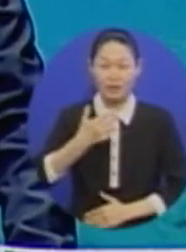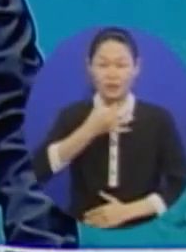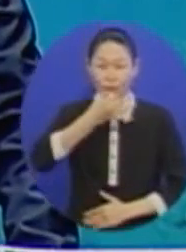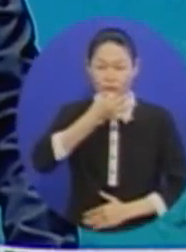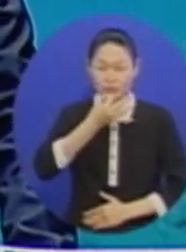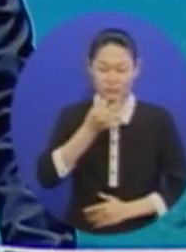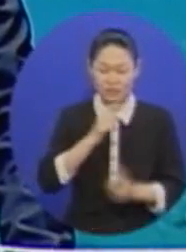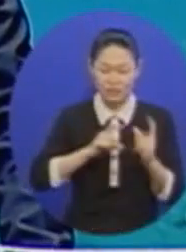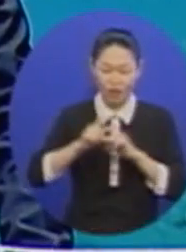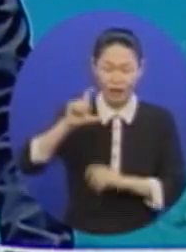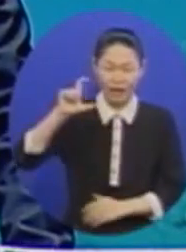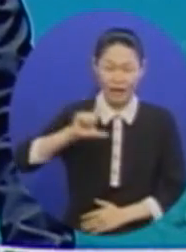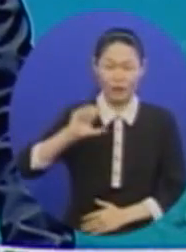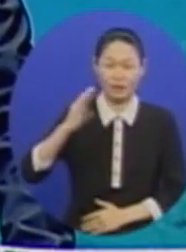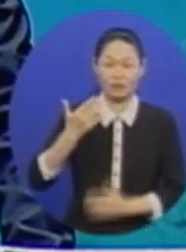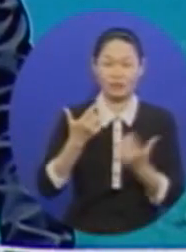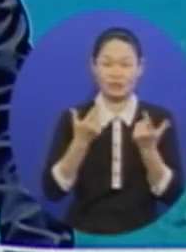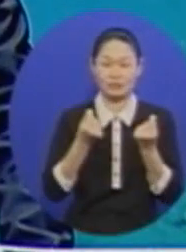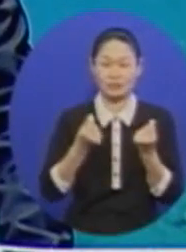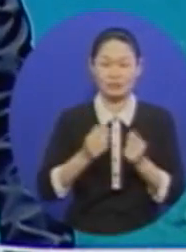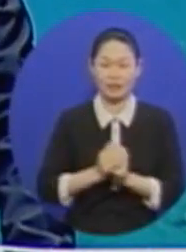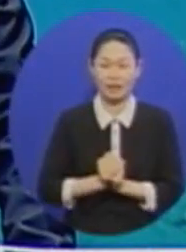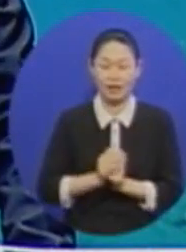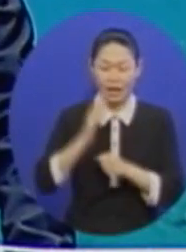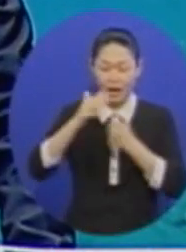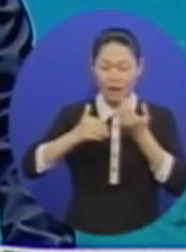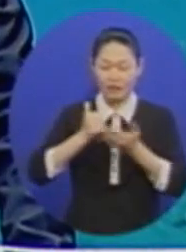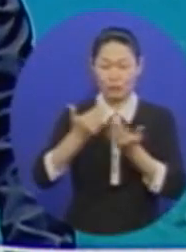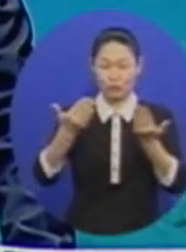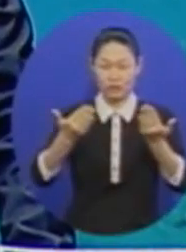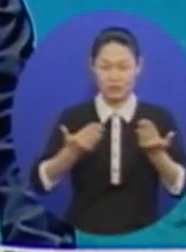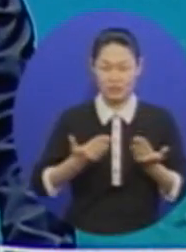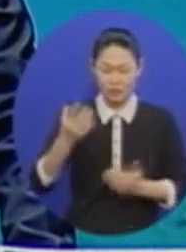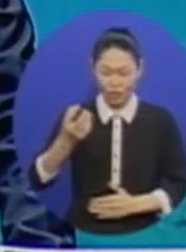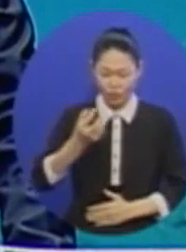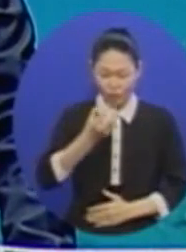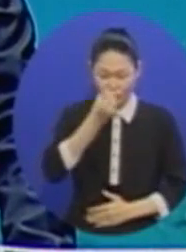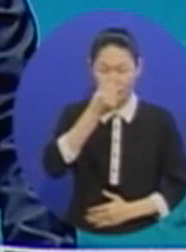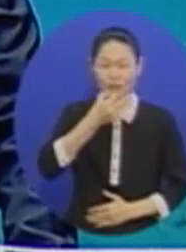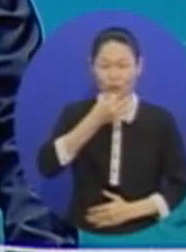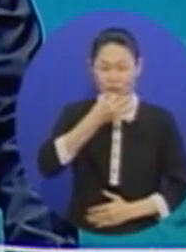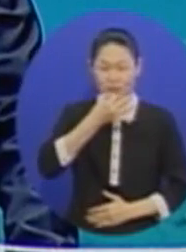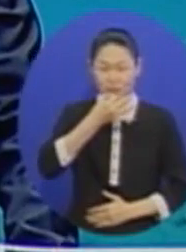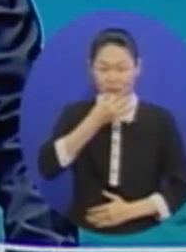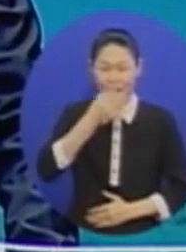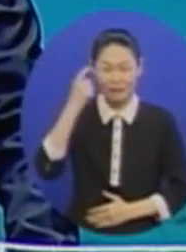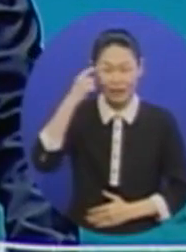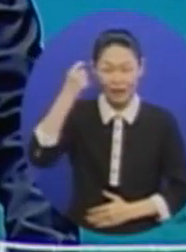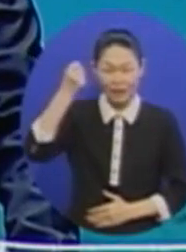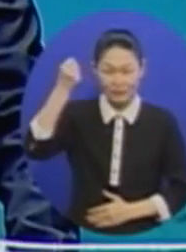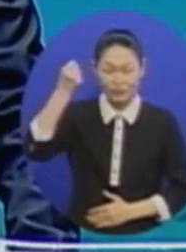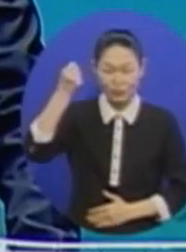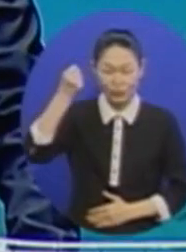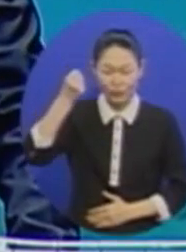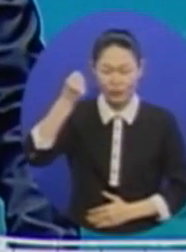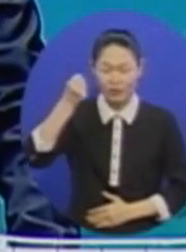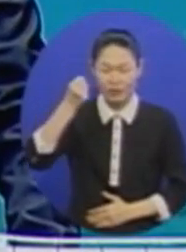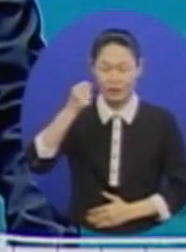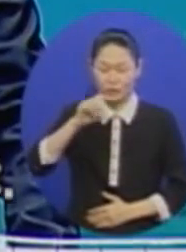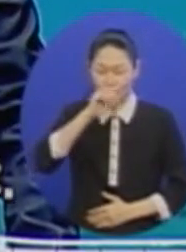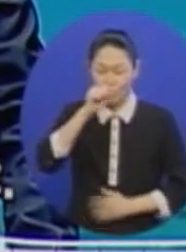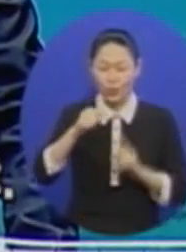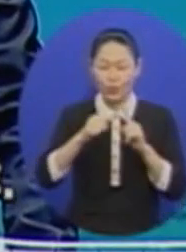강해지는 것 같습니다 하나님이 주시는 거룩한 욕심이다 그런 생각을 하고 그 일을 위해서